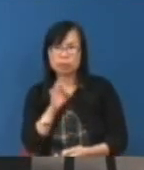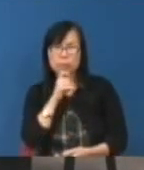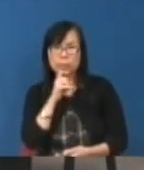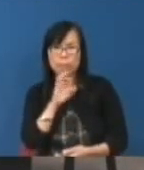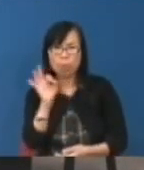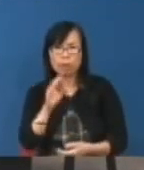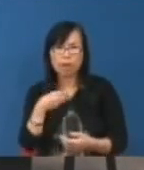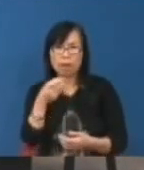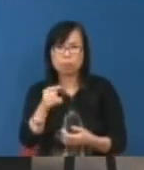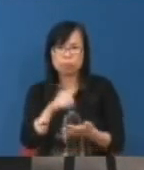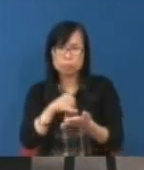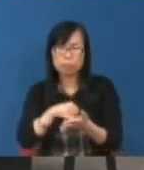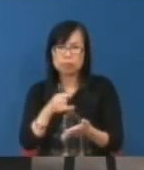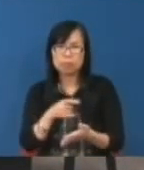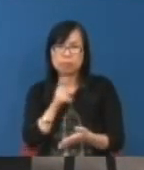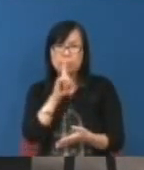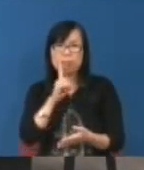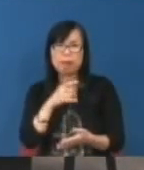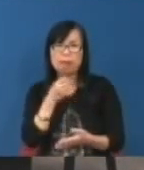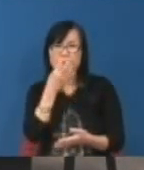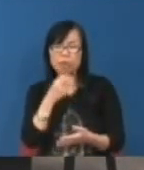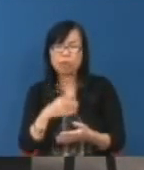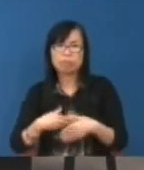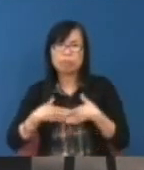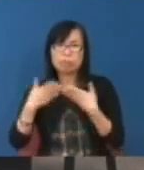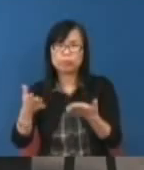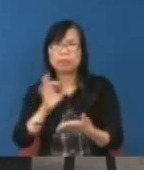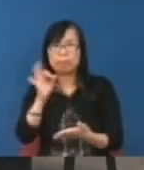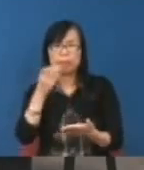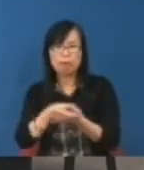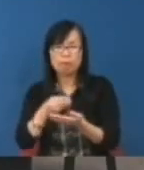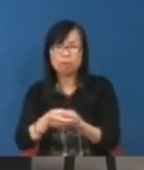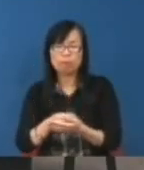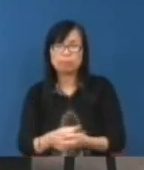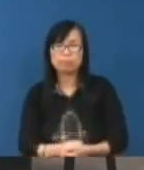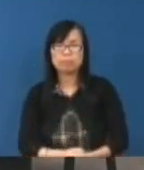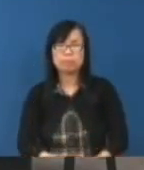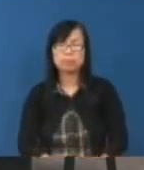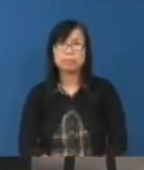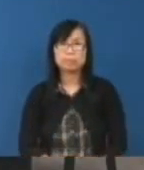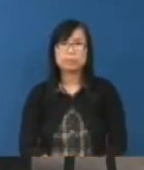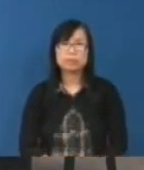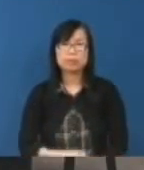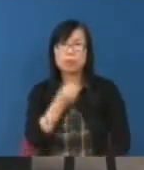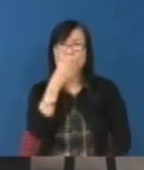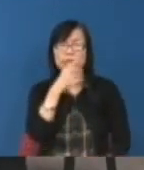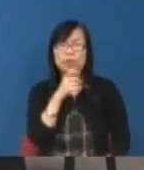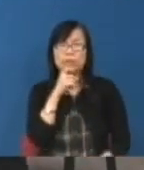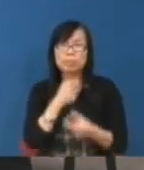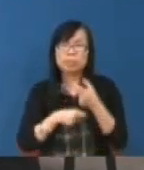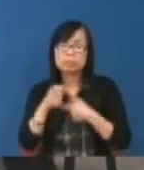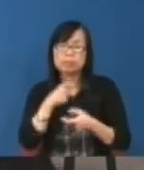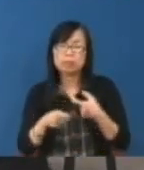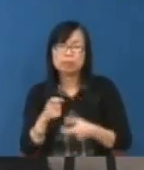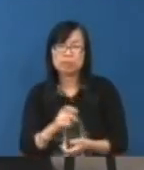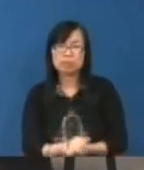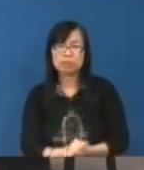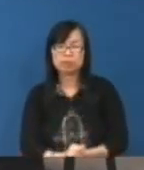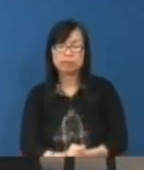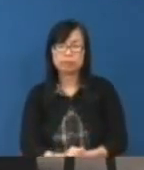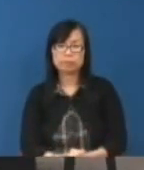嘅，對香港有咩付出啊？又唔買樓，又唔賺錢去買樓，對香港經濟有咩促進啊？咁佢真係咁講